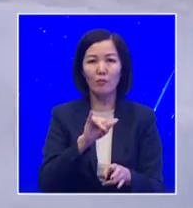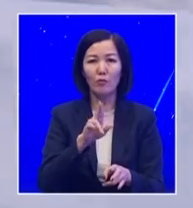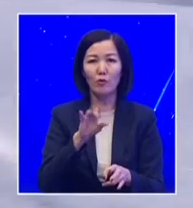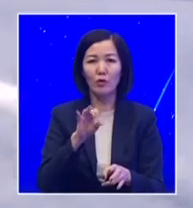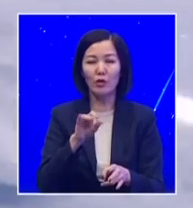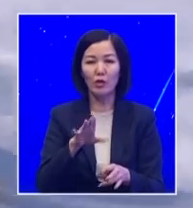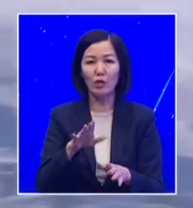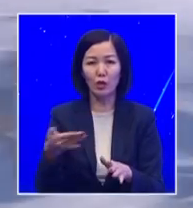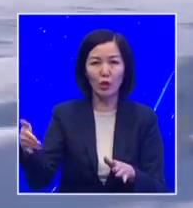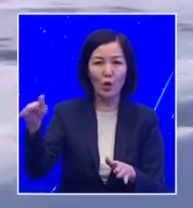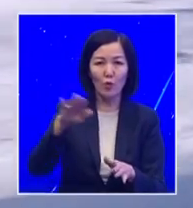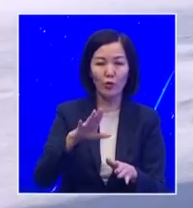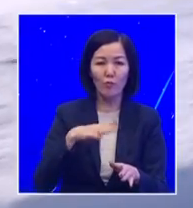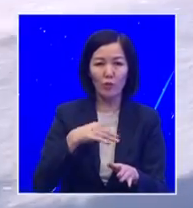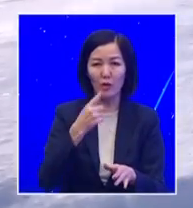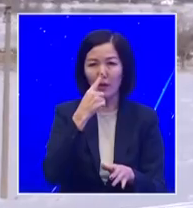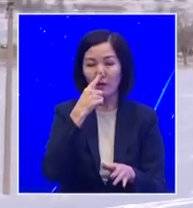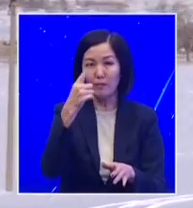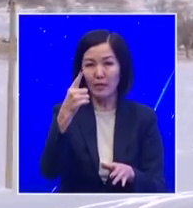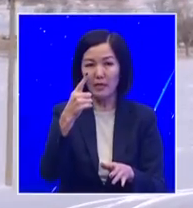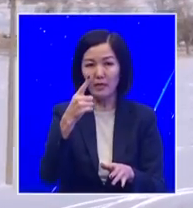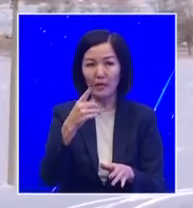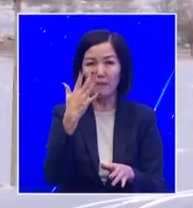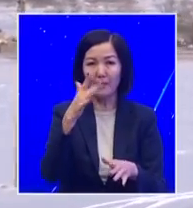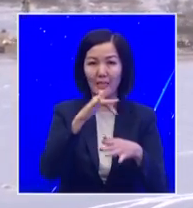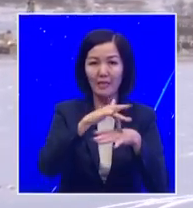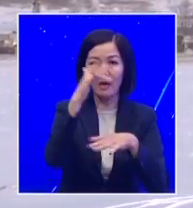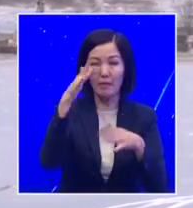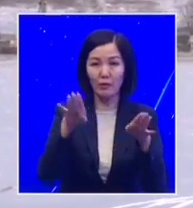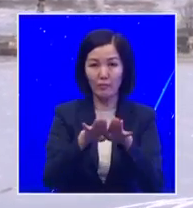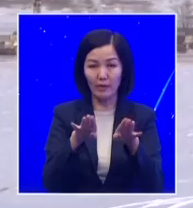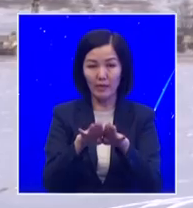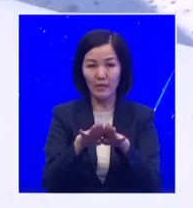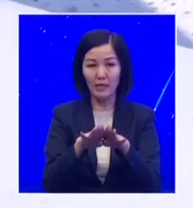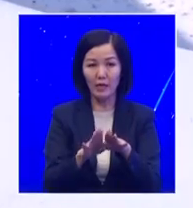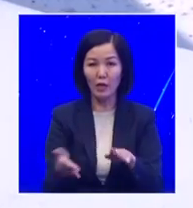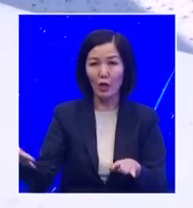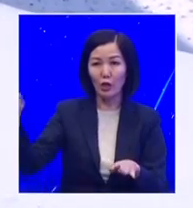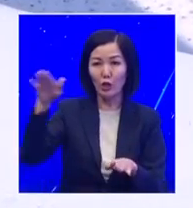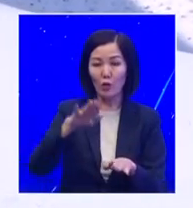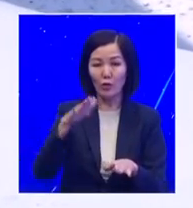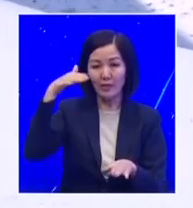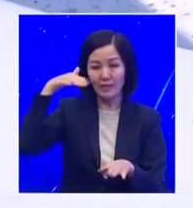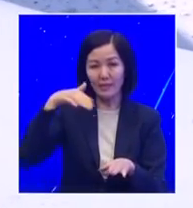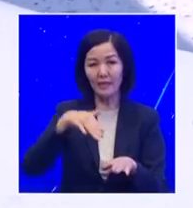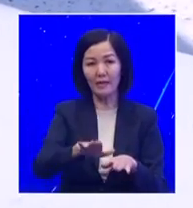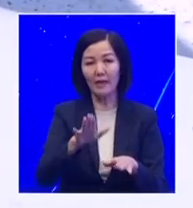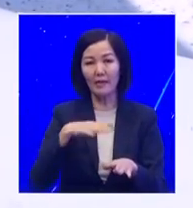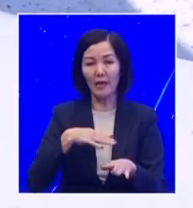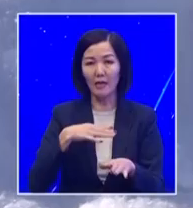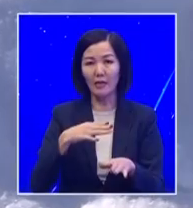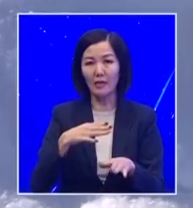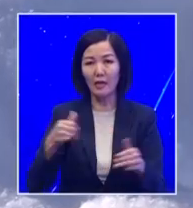болған. Бұл аумақтың биіктігі бір қарағандақ бес қабатты үймен тең. Таудың төбесінен ылдилаған 10 жастағы қыз төмендегі шұңқырға